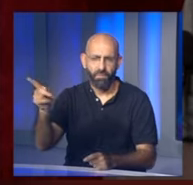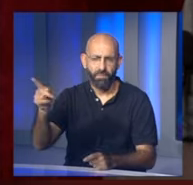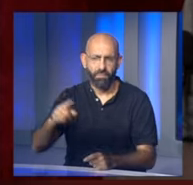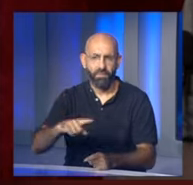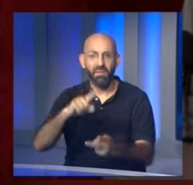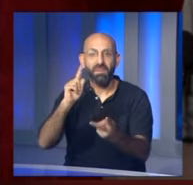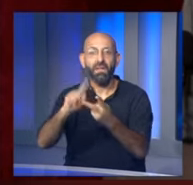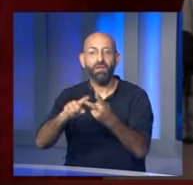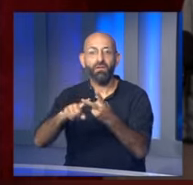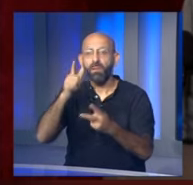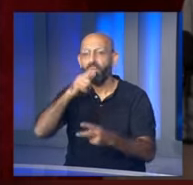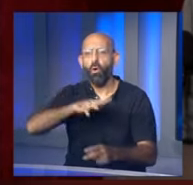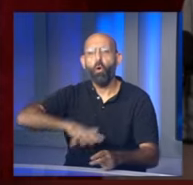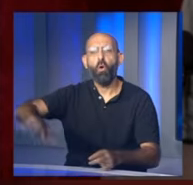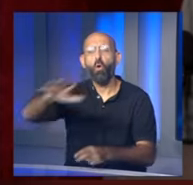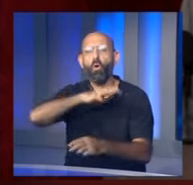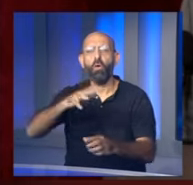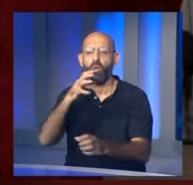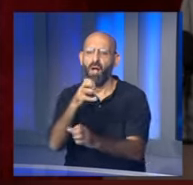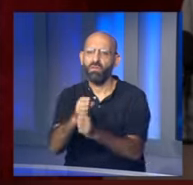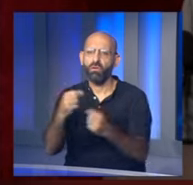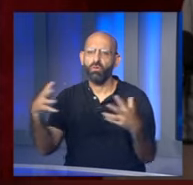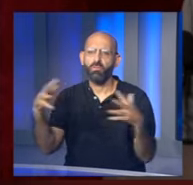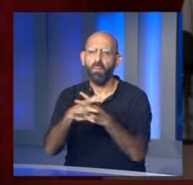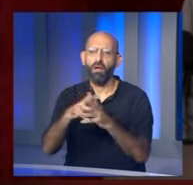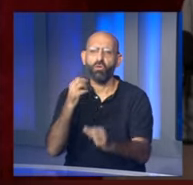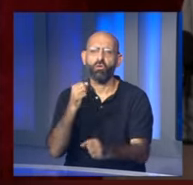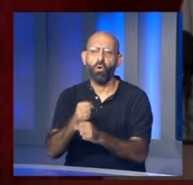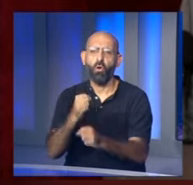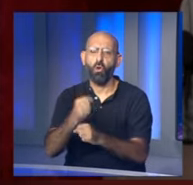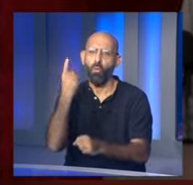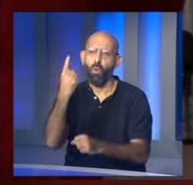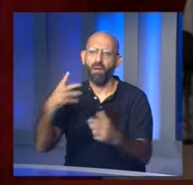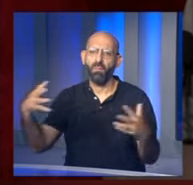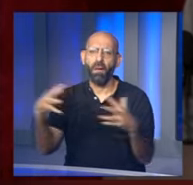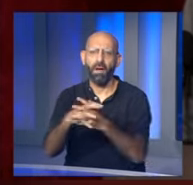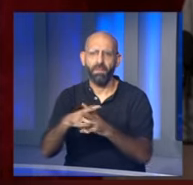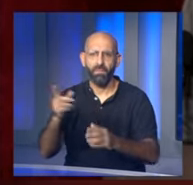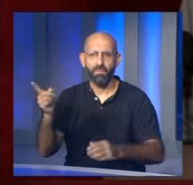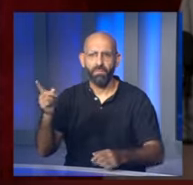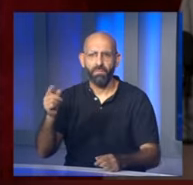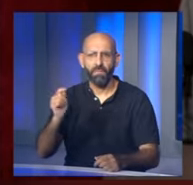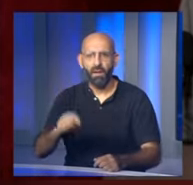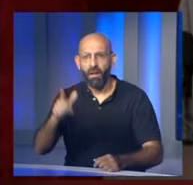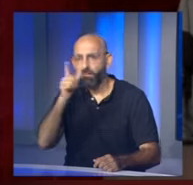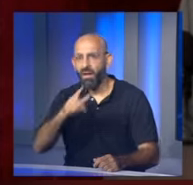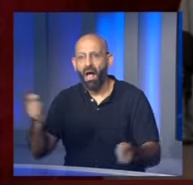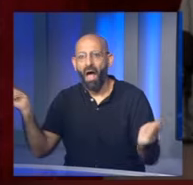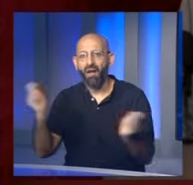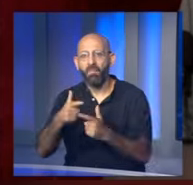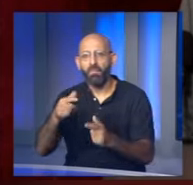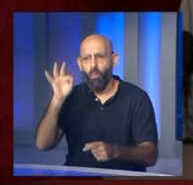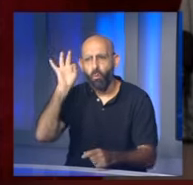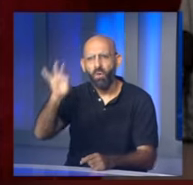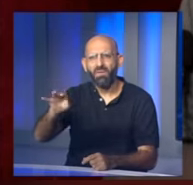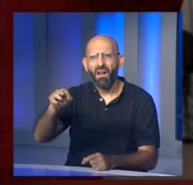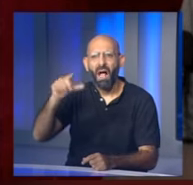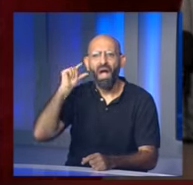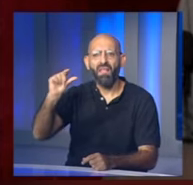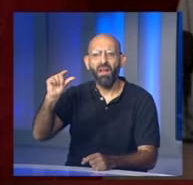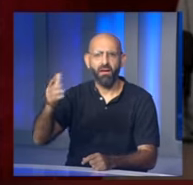بموضوع وقف اطلاق النار يلي كلنا عم نشتغل عليه وكلنا بدنا اياه بنعتبره اساسي بنعتبر هذه